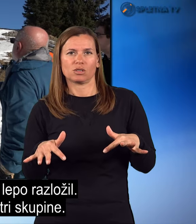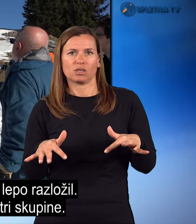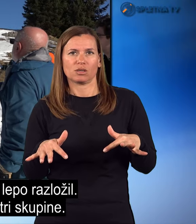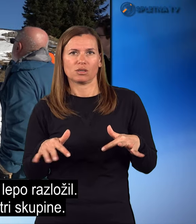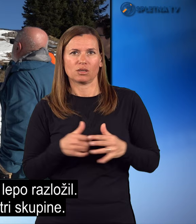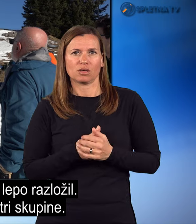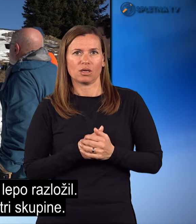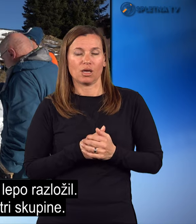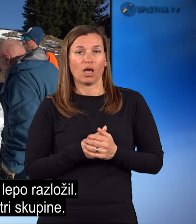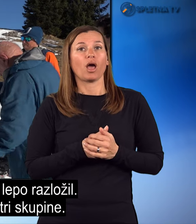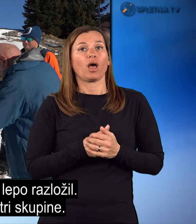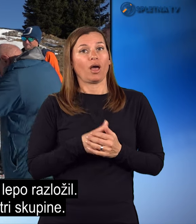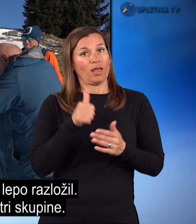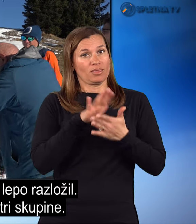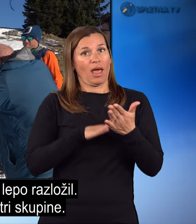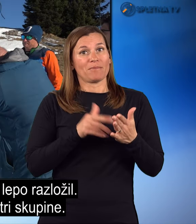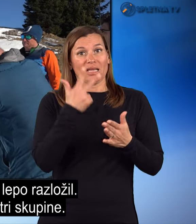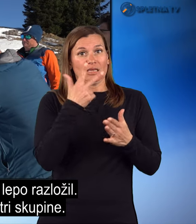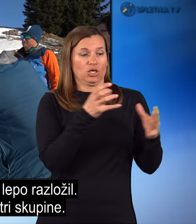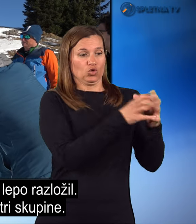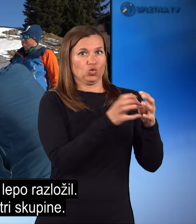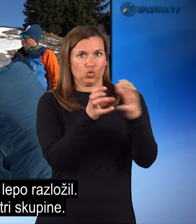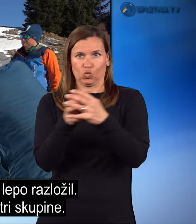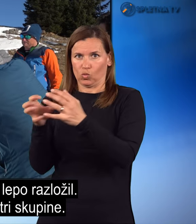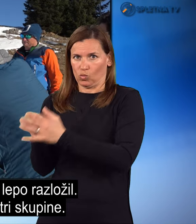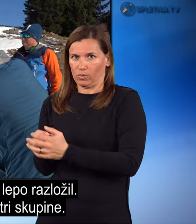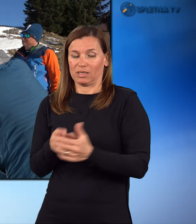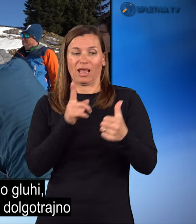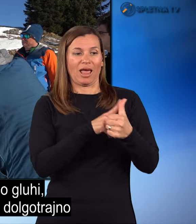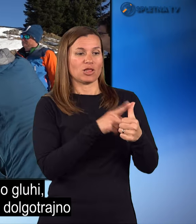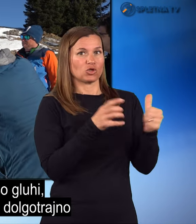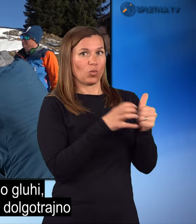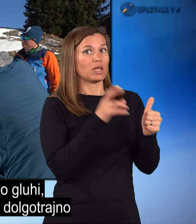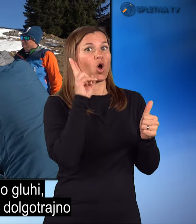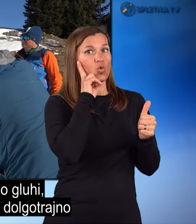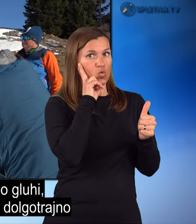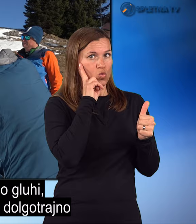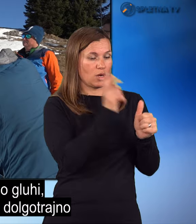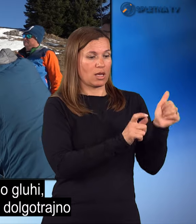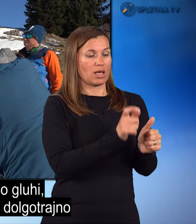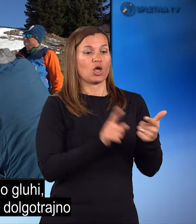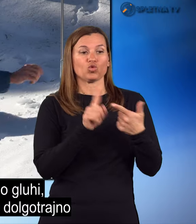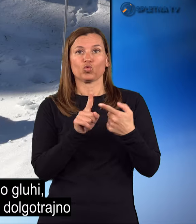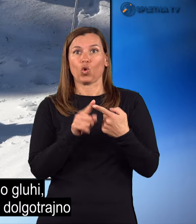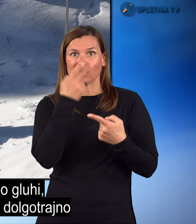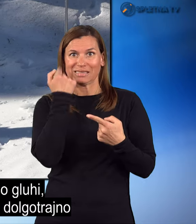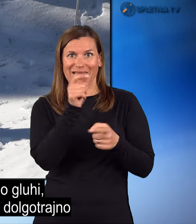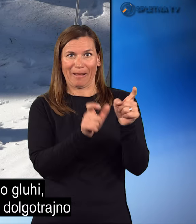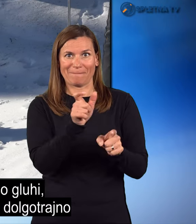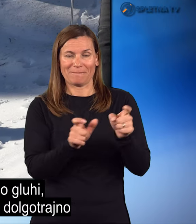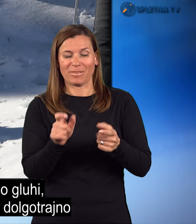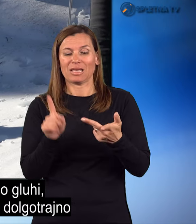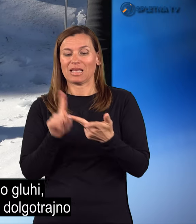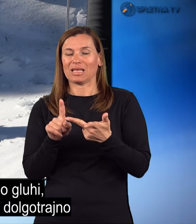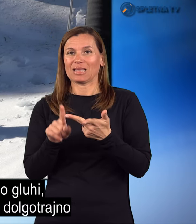razlagajo. So nas porazdelili v tri skupine. Ena skupina so gluhi, druga skupina so slepi